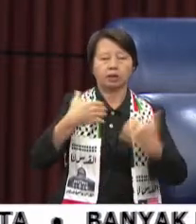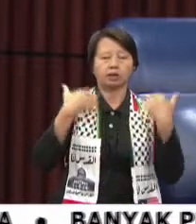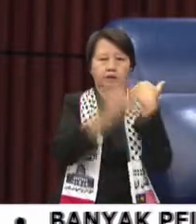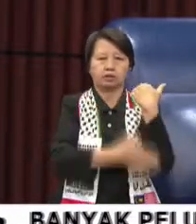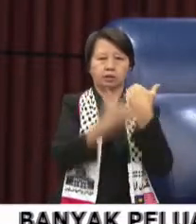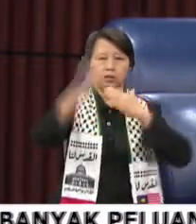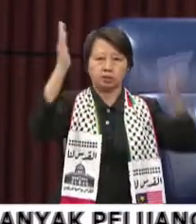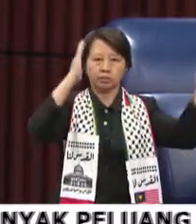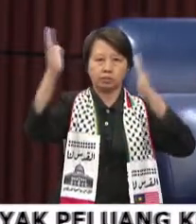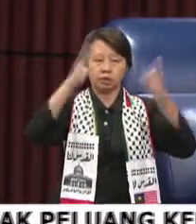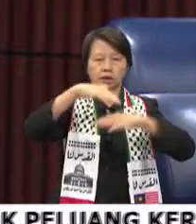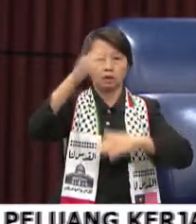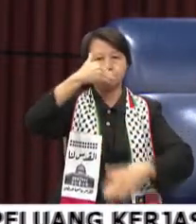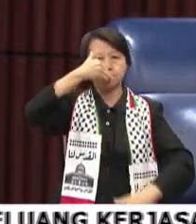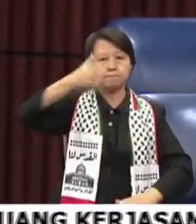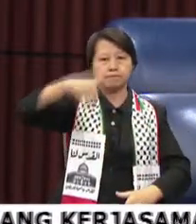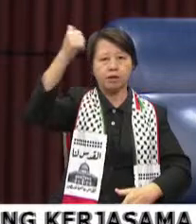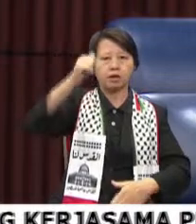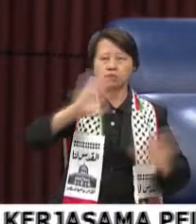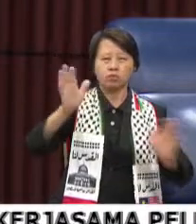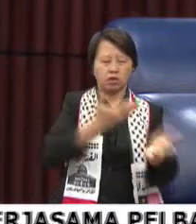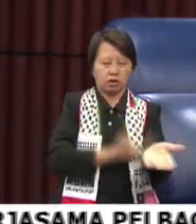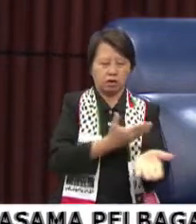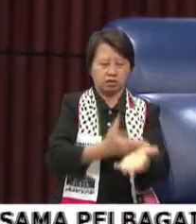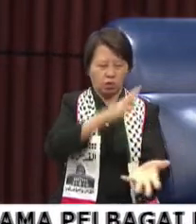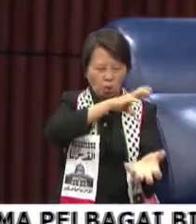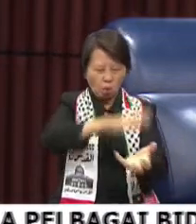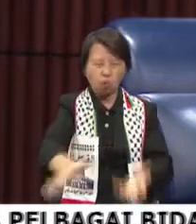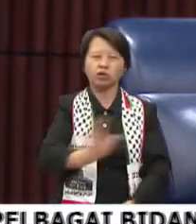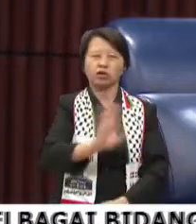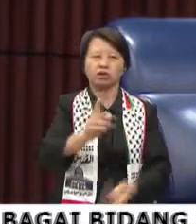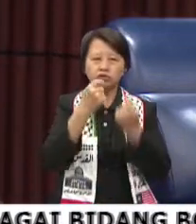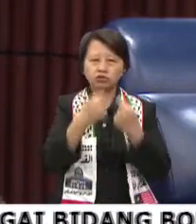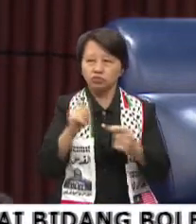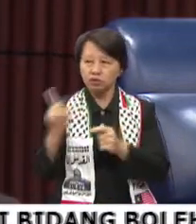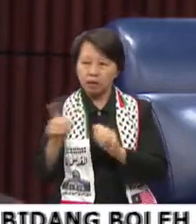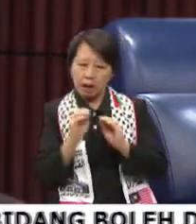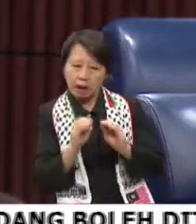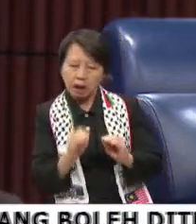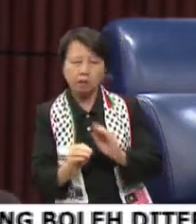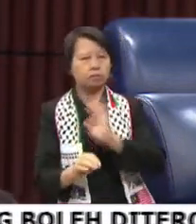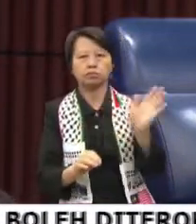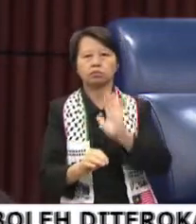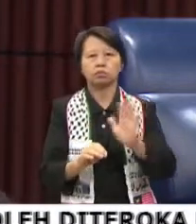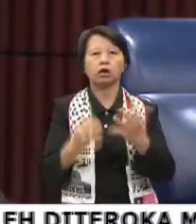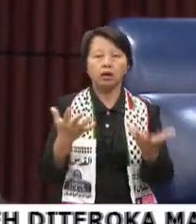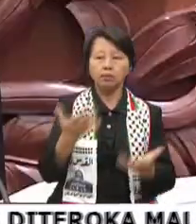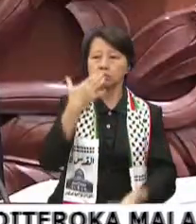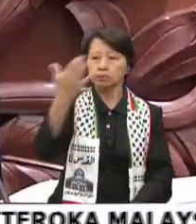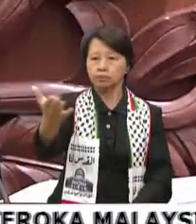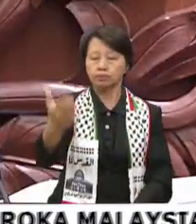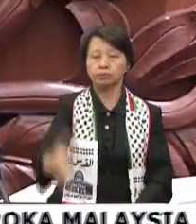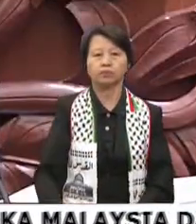negara Malaysia yang lebih baik bukan generasi yang rosak yang Cuba dibentuk sekarang ini terima